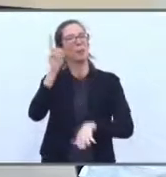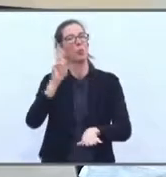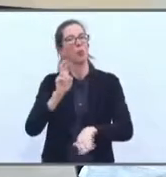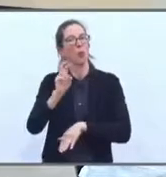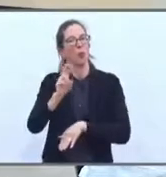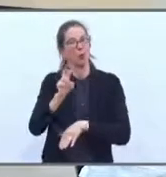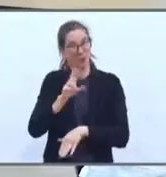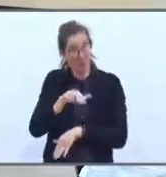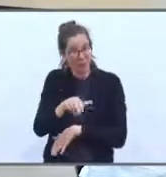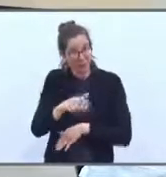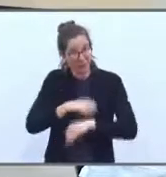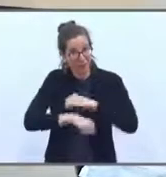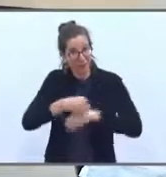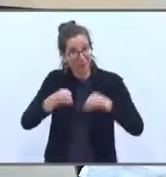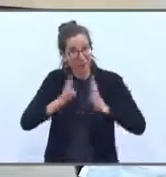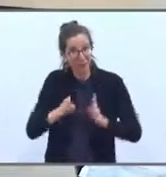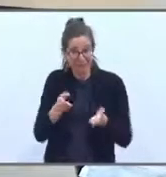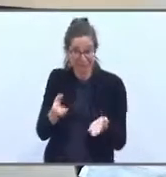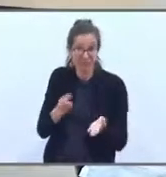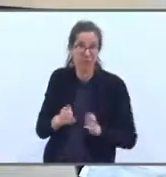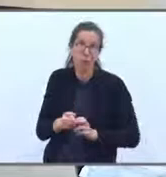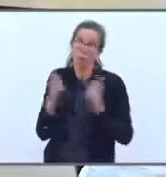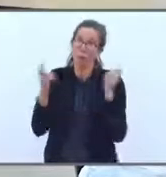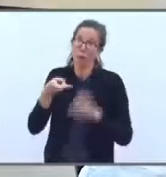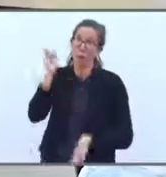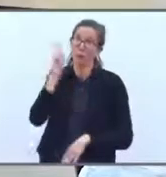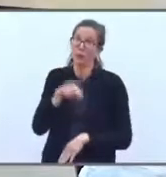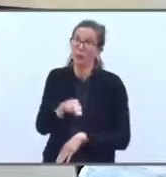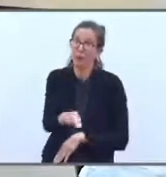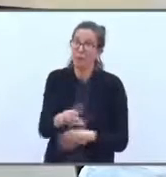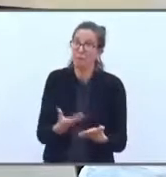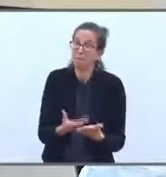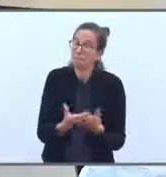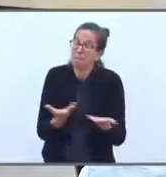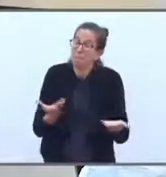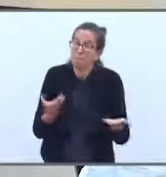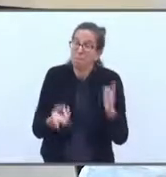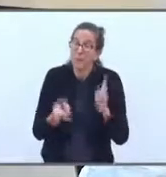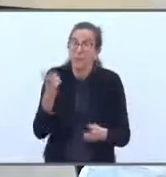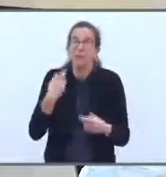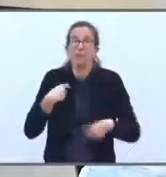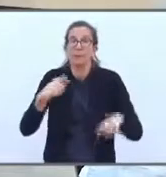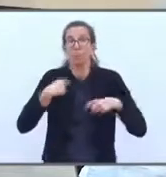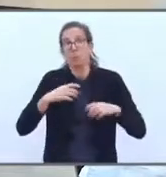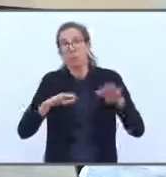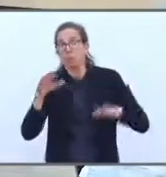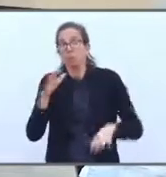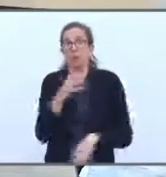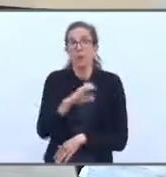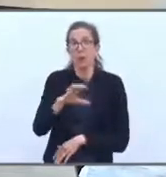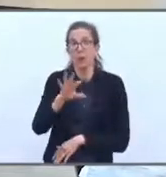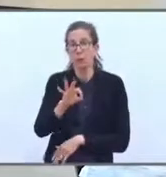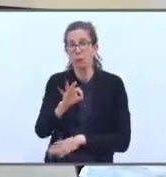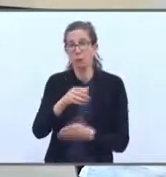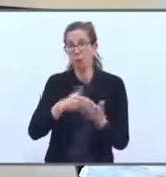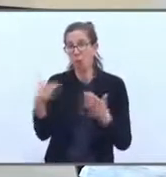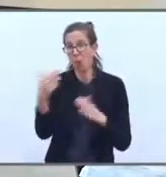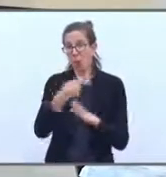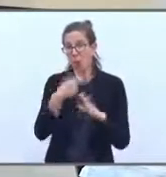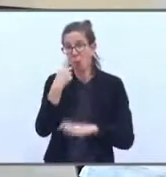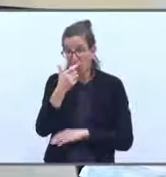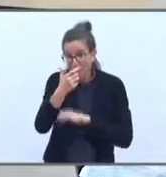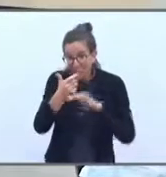sur ce dossier, et à cette occasion-là, c'est des investissements qui dépasseront, qui atteindront certainement 150 millions d'euros sur les 6 années qui